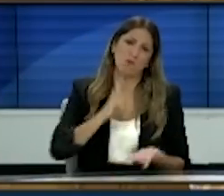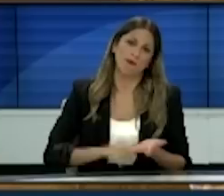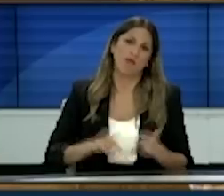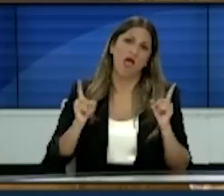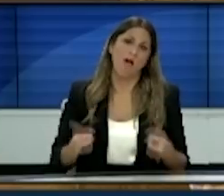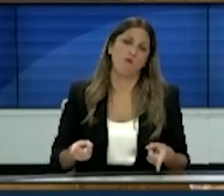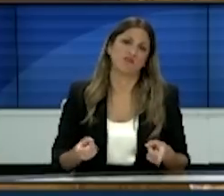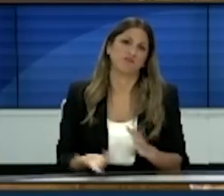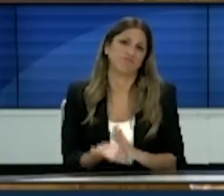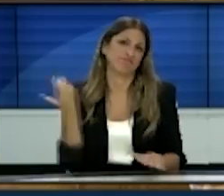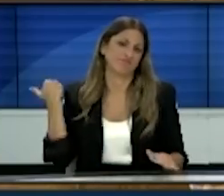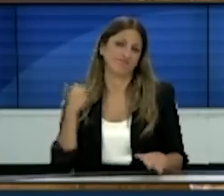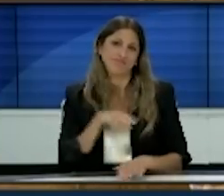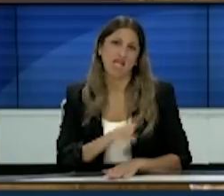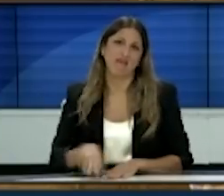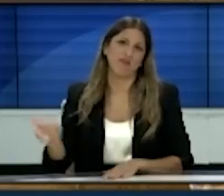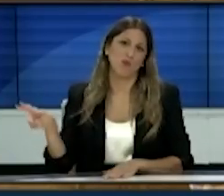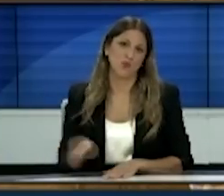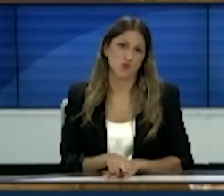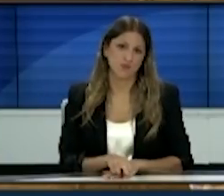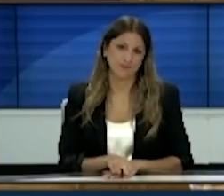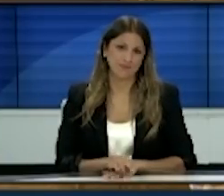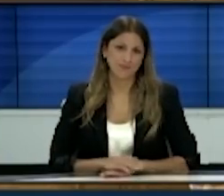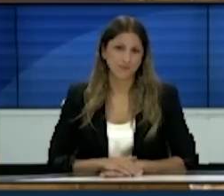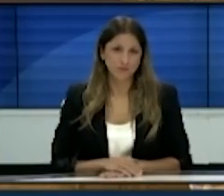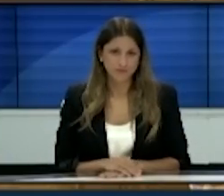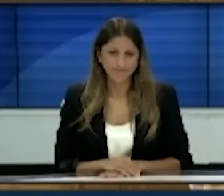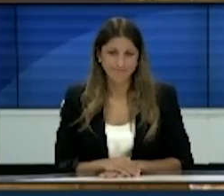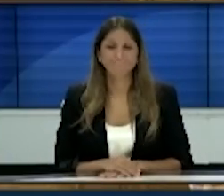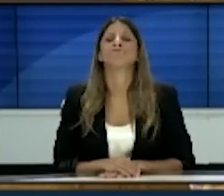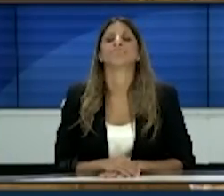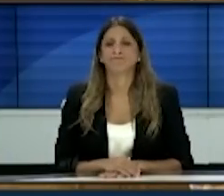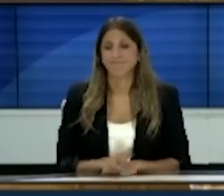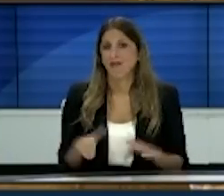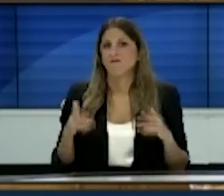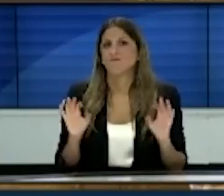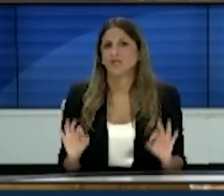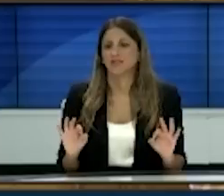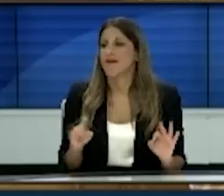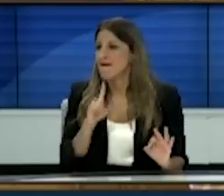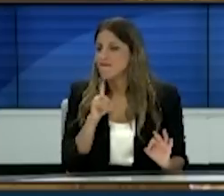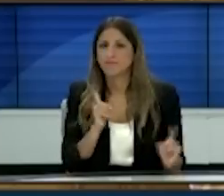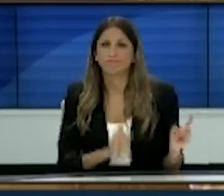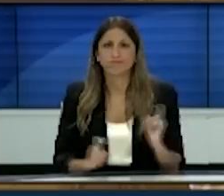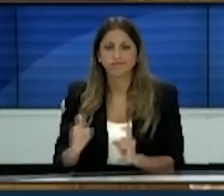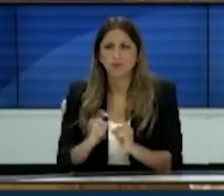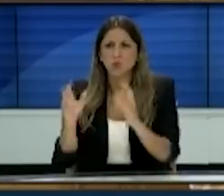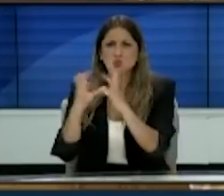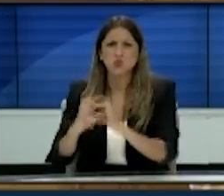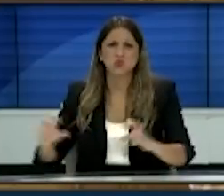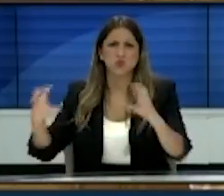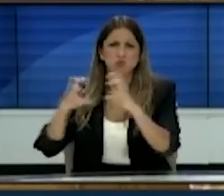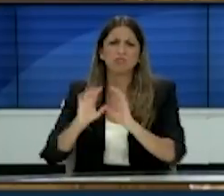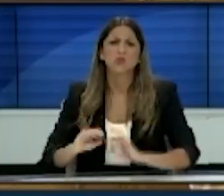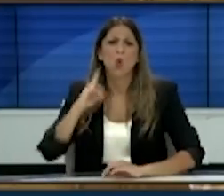Βέβαια, δεν μας κάνει εντύπωση αυτού του τύπου η αντιπαράθεση. Ίσα-ίσα τη θεωρούμε